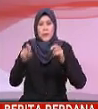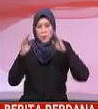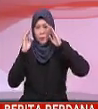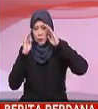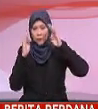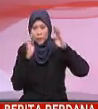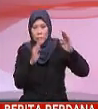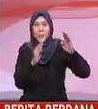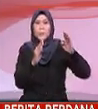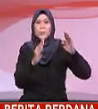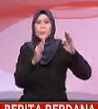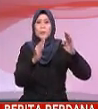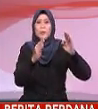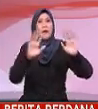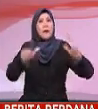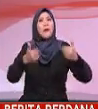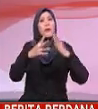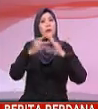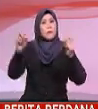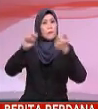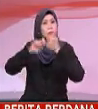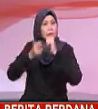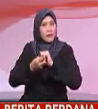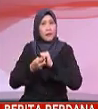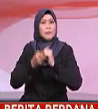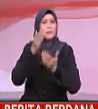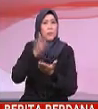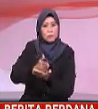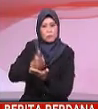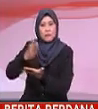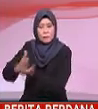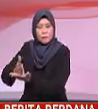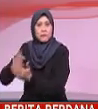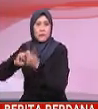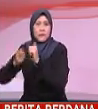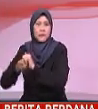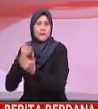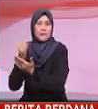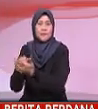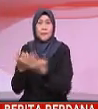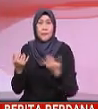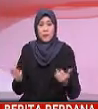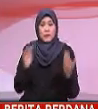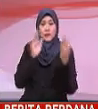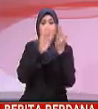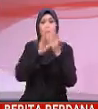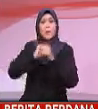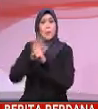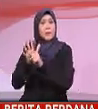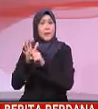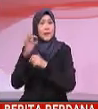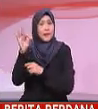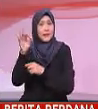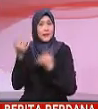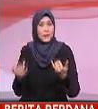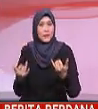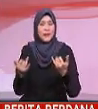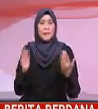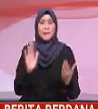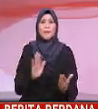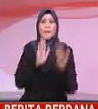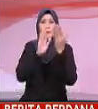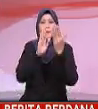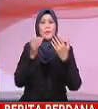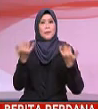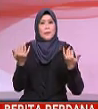kita ke arah menangani gejala-gejala baru ini. Dalam keadaan COVID-19 ini tadi, ya, dalam kita berhadapan dengan